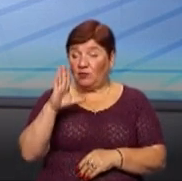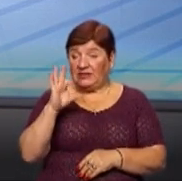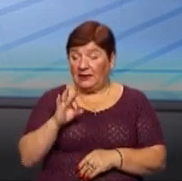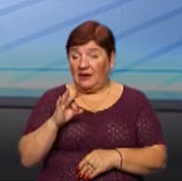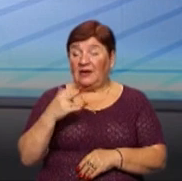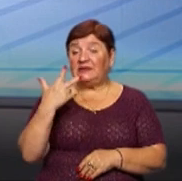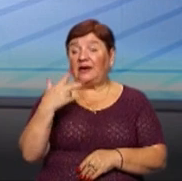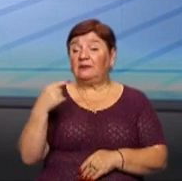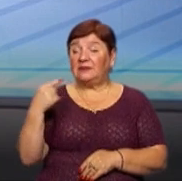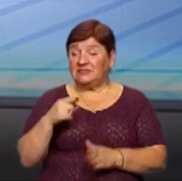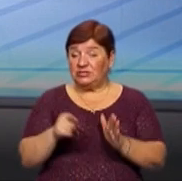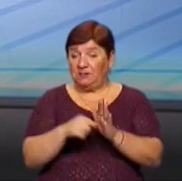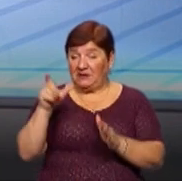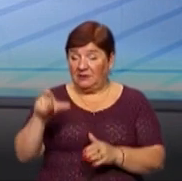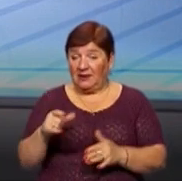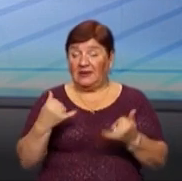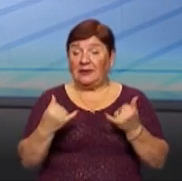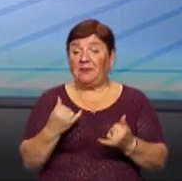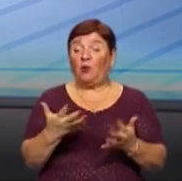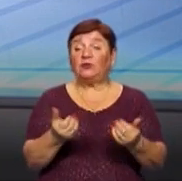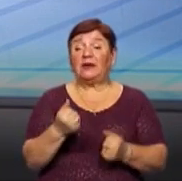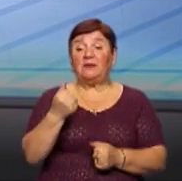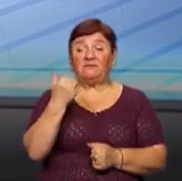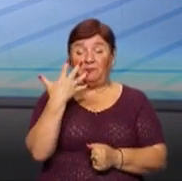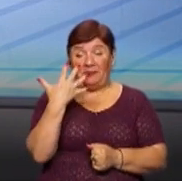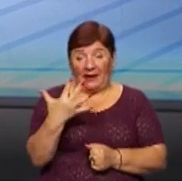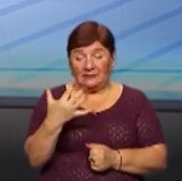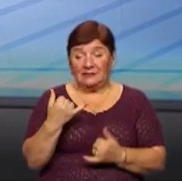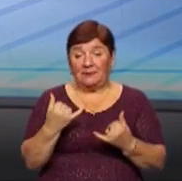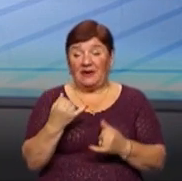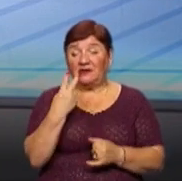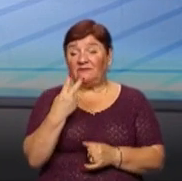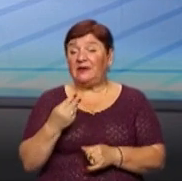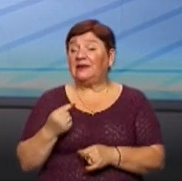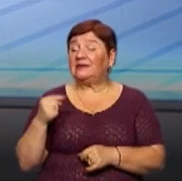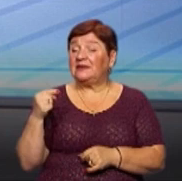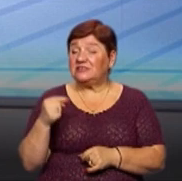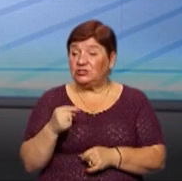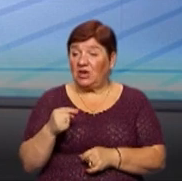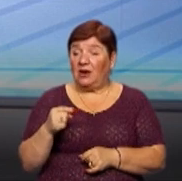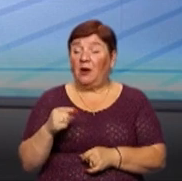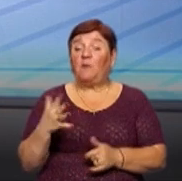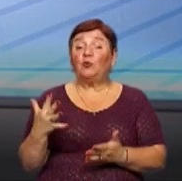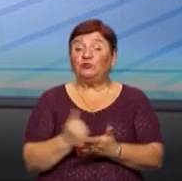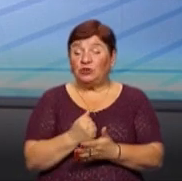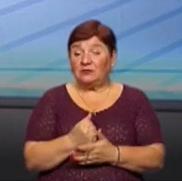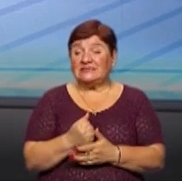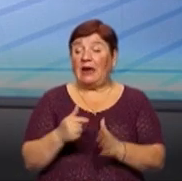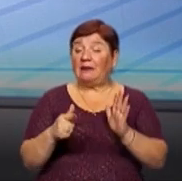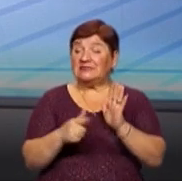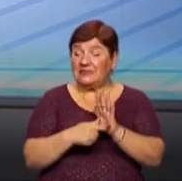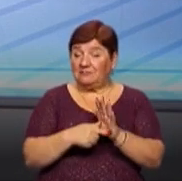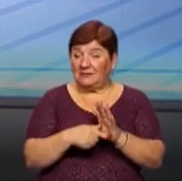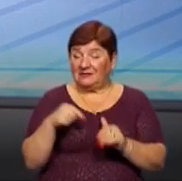сказала, 3 тисячі, він отримав 5 серпневий, і 2 тисячі доплату за липень, це в нього було 7 тисяч.